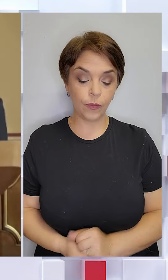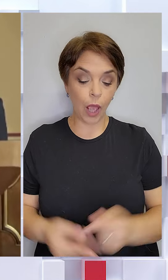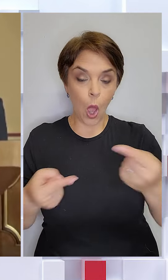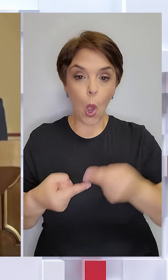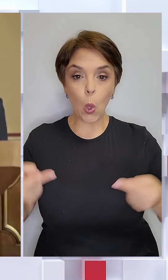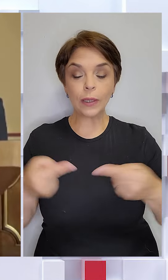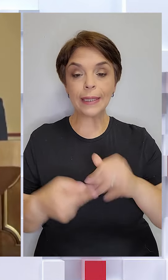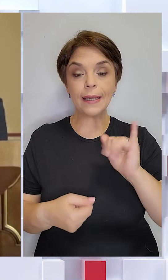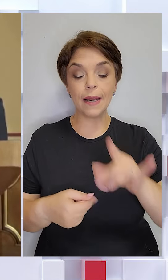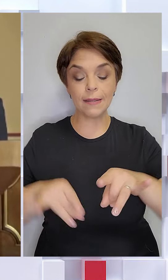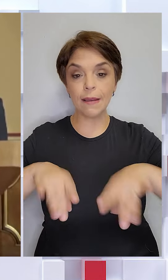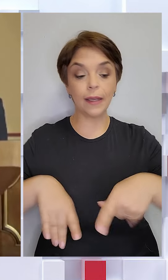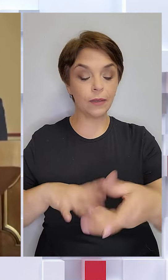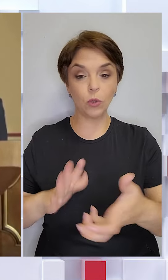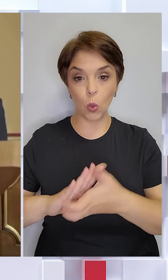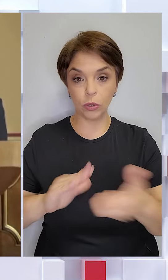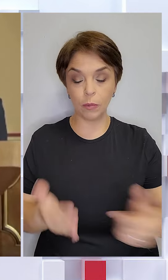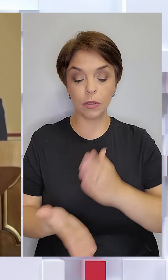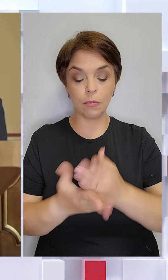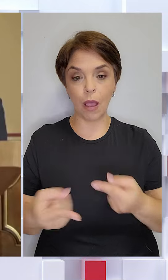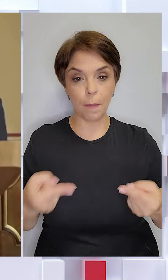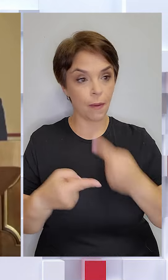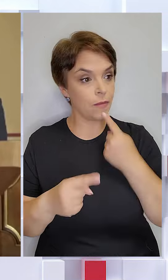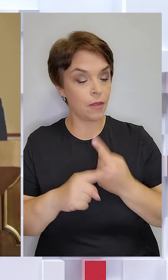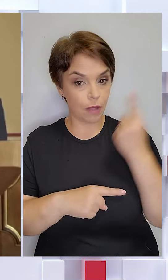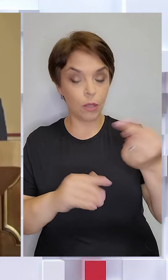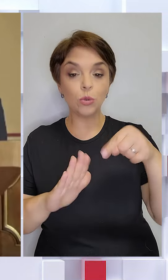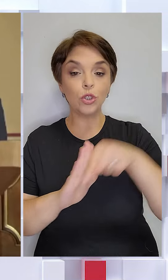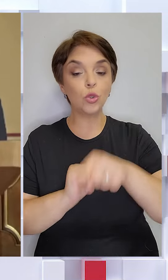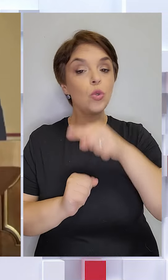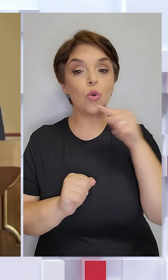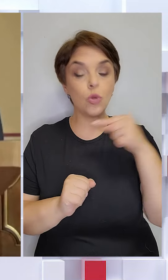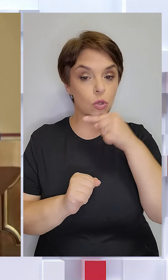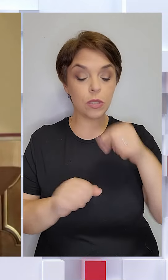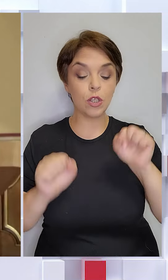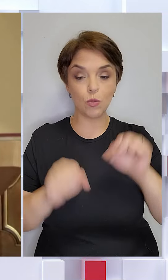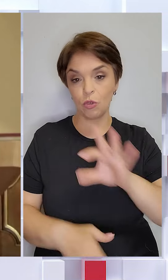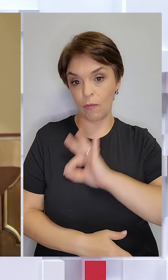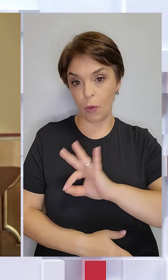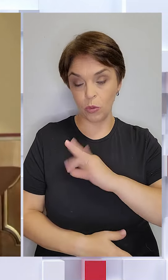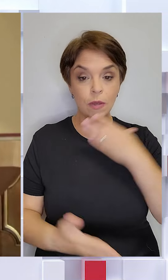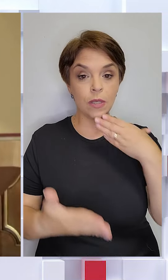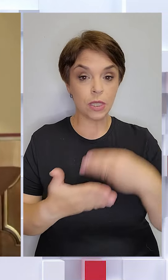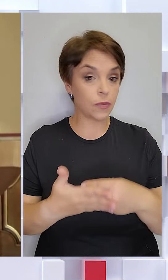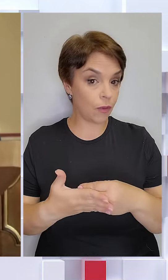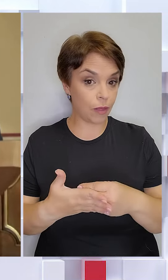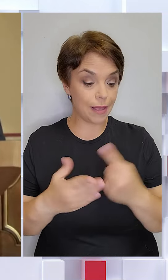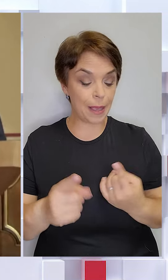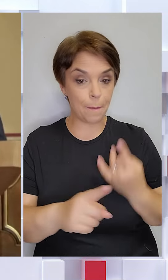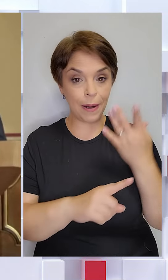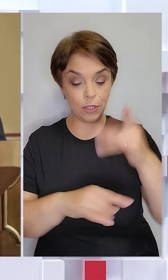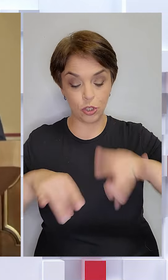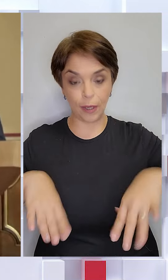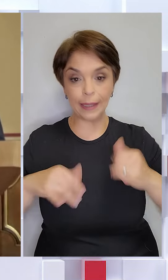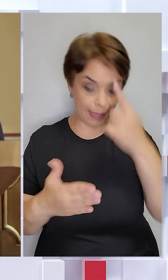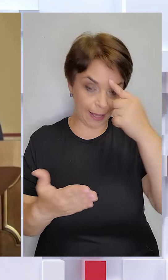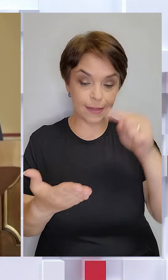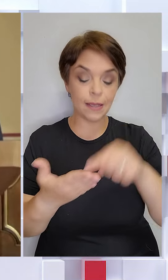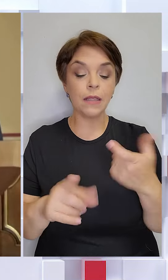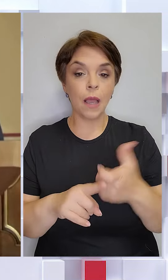Конкретні іранські ракети, які вони отримують, мають певну дальність. Це означає, що Росія зможе використовувати свої власні балістичні ракети для цілей